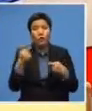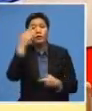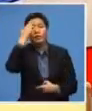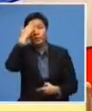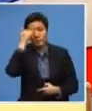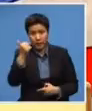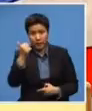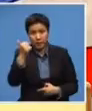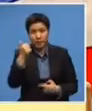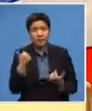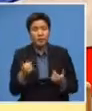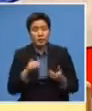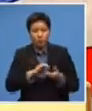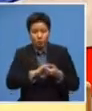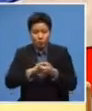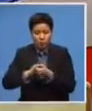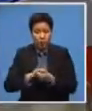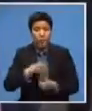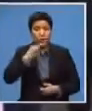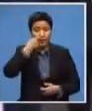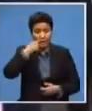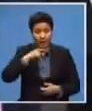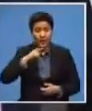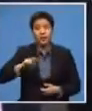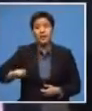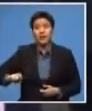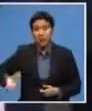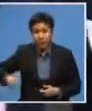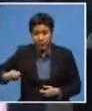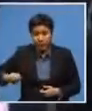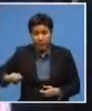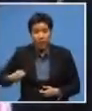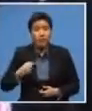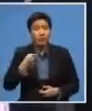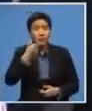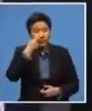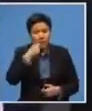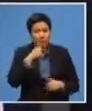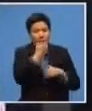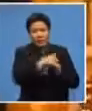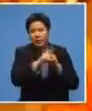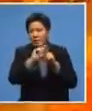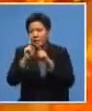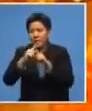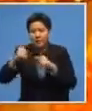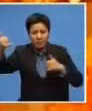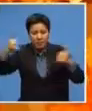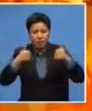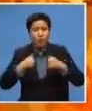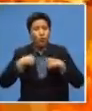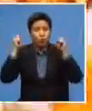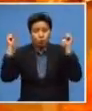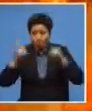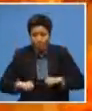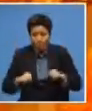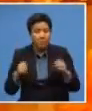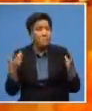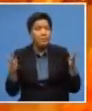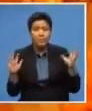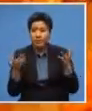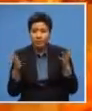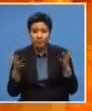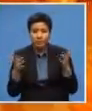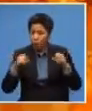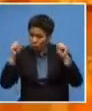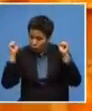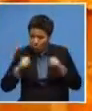ช่ไหมครับเพราะนั้นความร่วมมือระหว่างไทยกัมพูชาหรือว่าไทยกับประเทศทุกประเทศที่มาเยี่ยมเยือนมาคุยกันไม่มีตกลงนอกกติกา